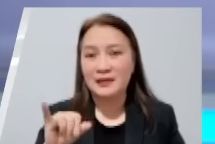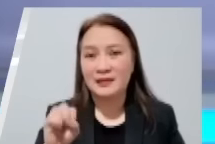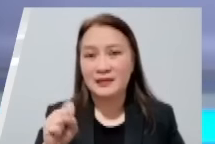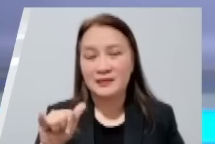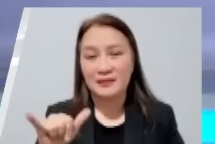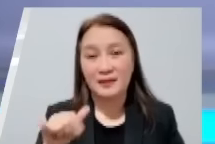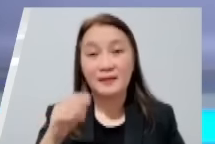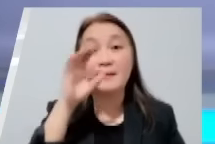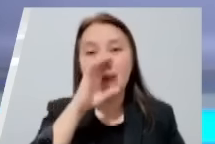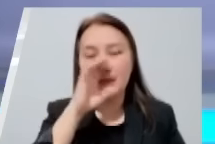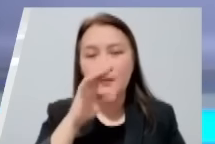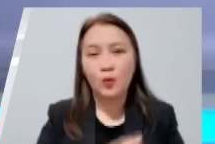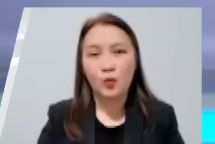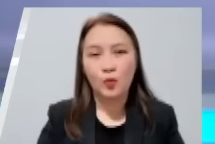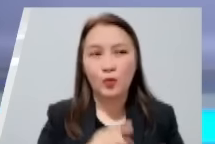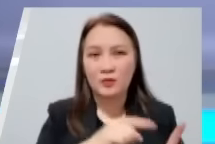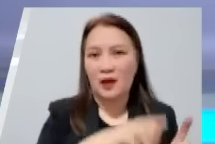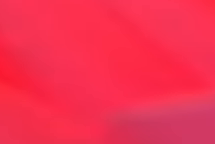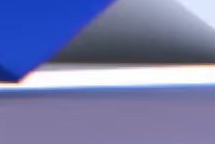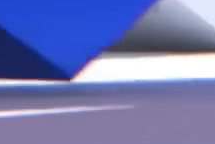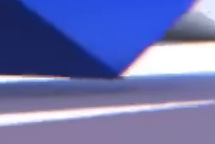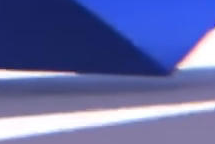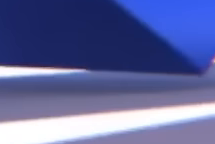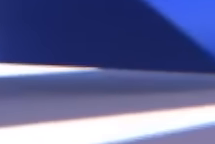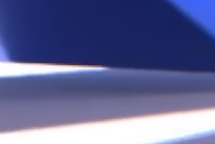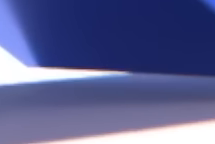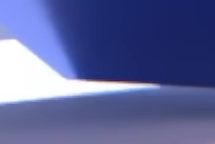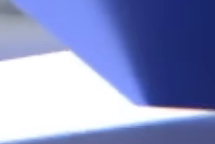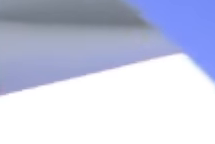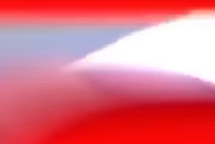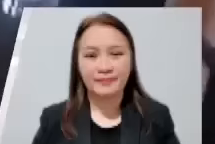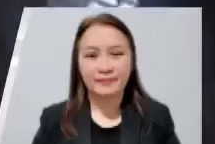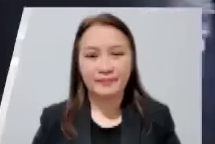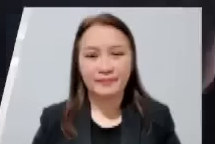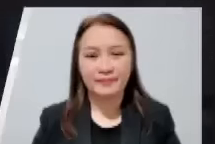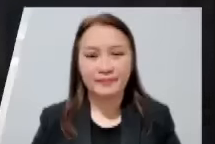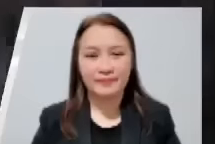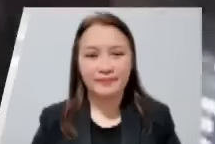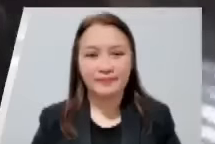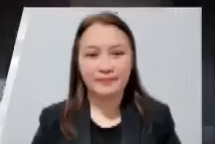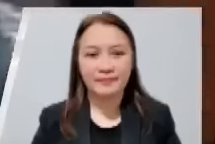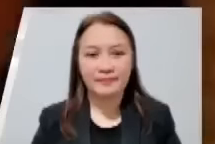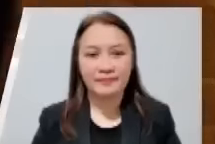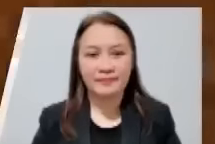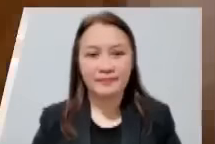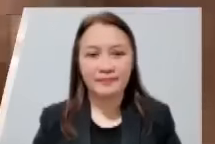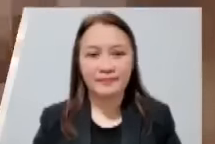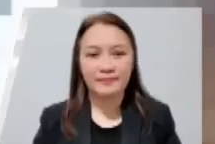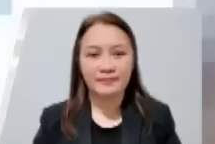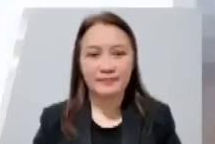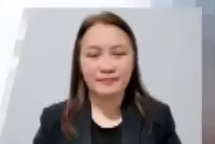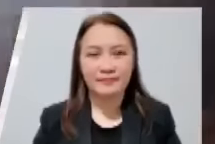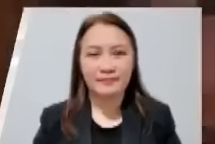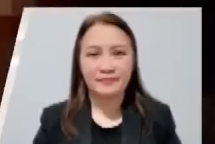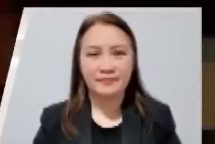sa suspect, tinutukan ni June Veneracion. Arrestado kayo,